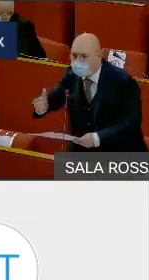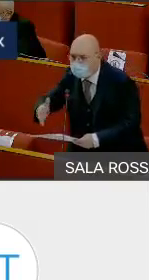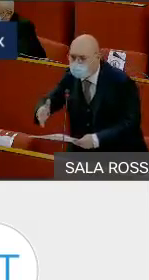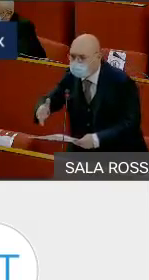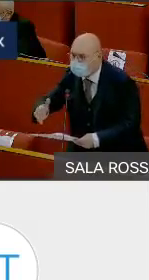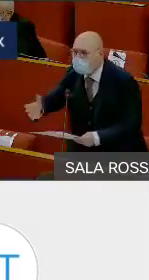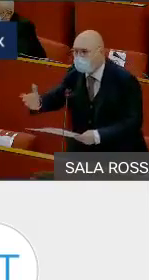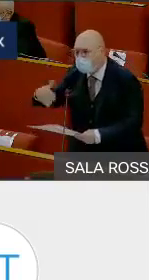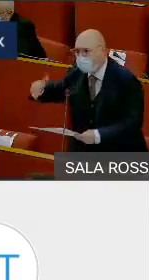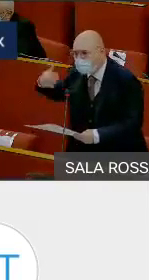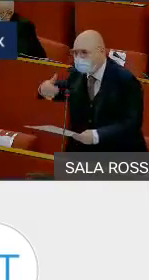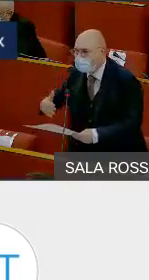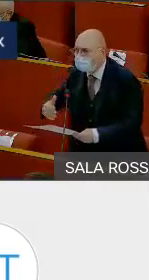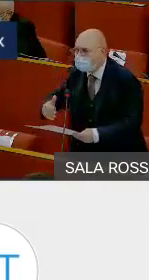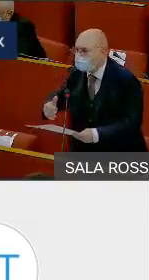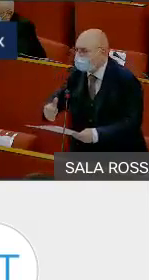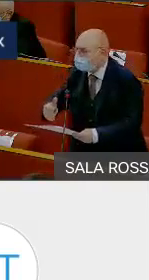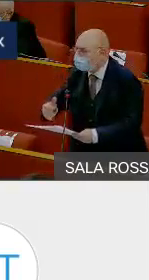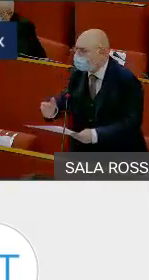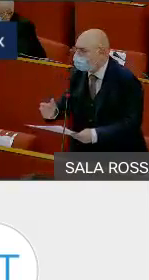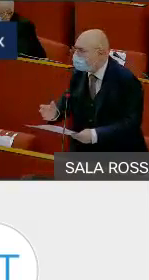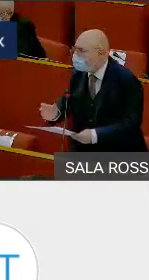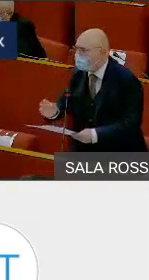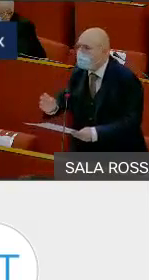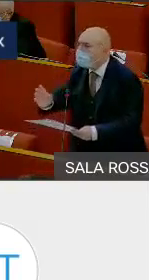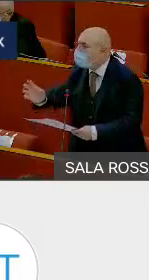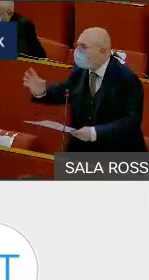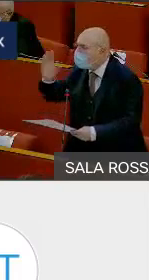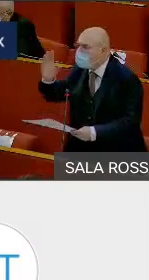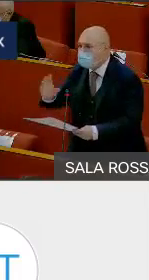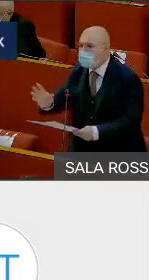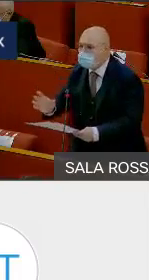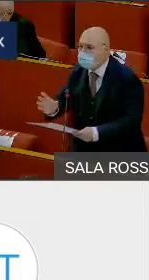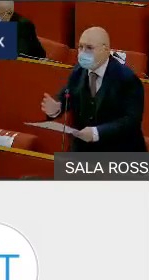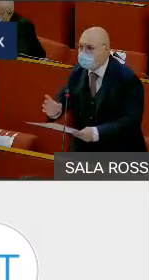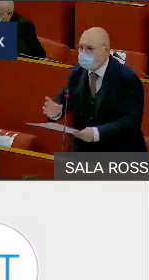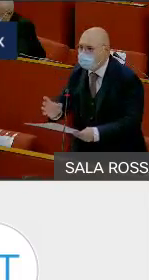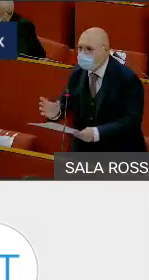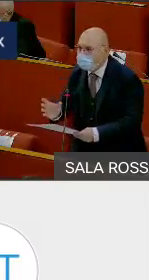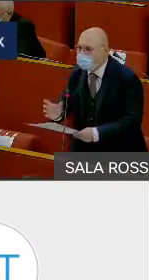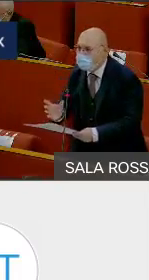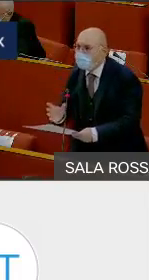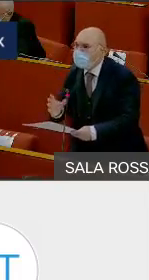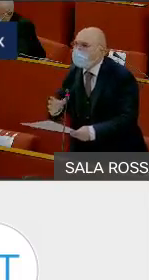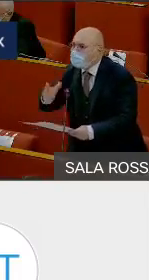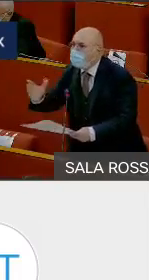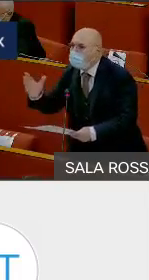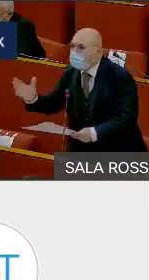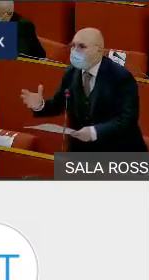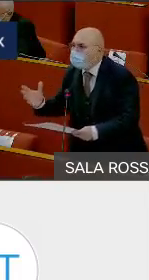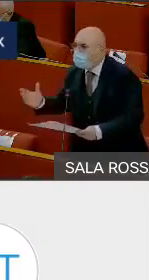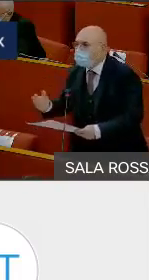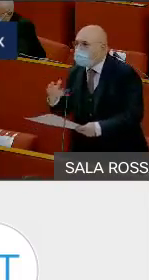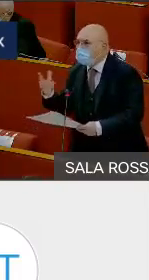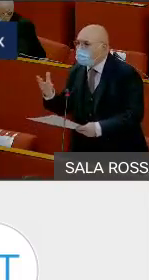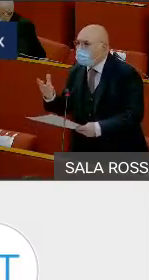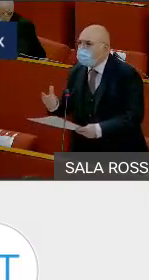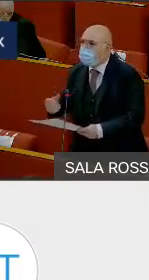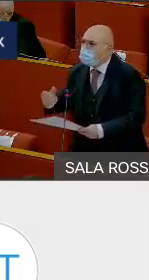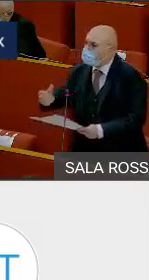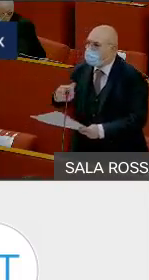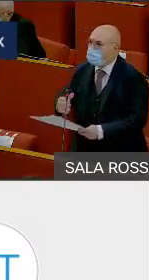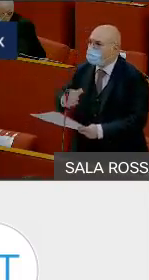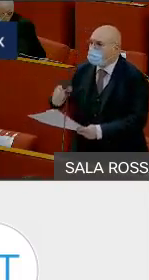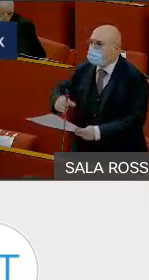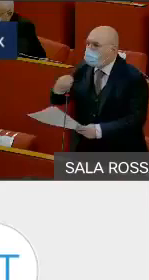come questa delibera vuole è oggetto di altri emendamenti però anche se lo facessimo solo future riba la la delibera dice